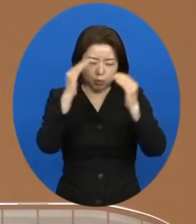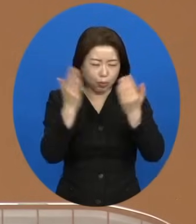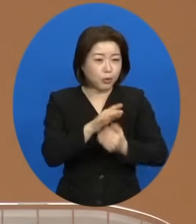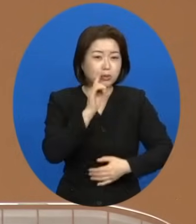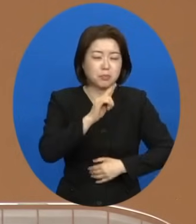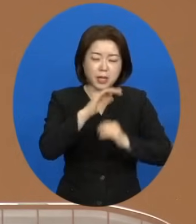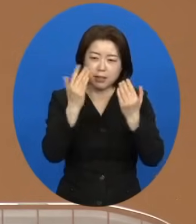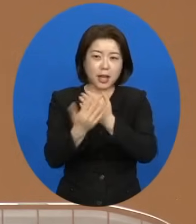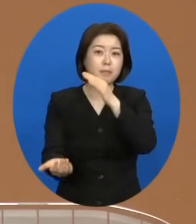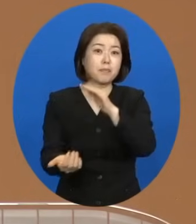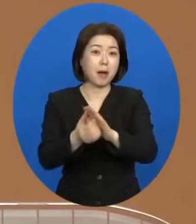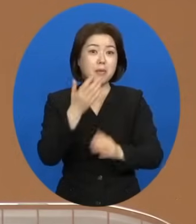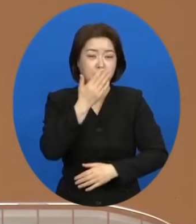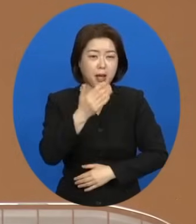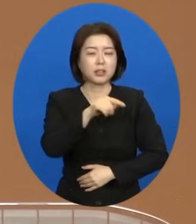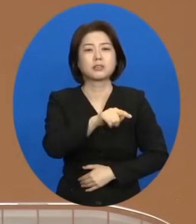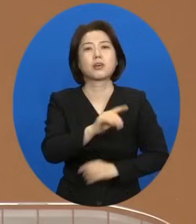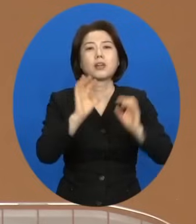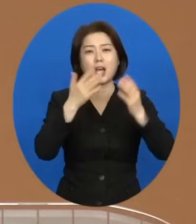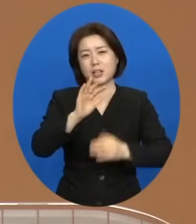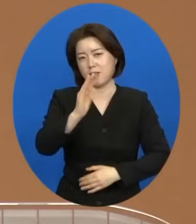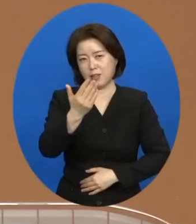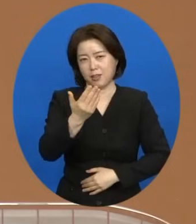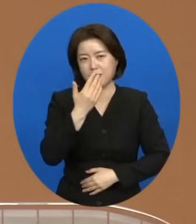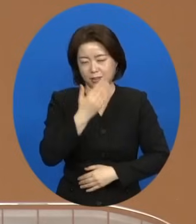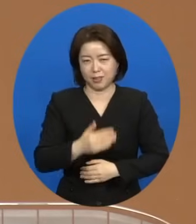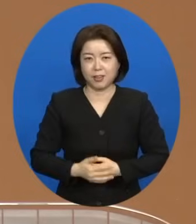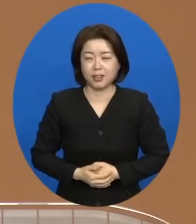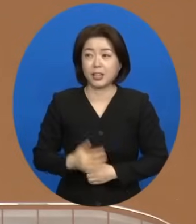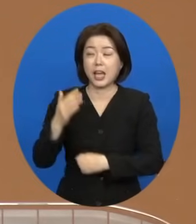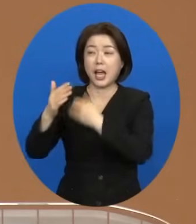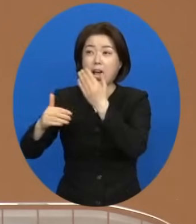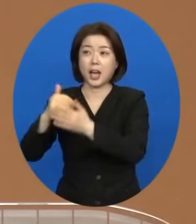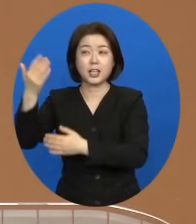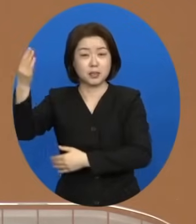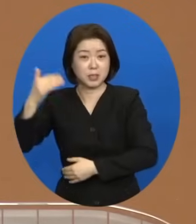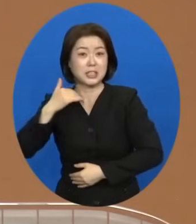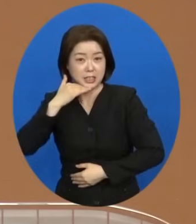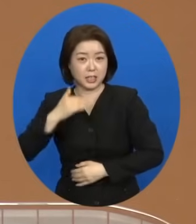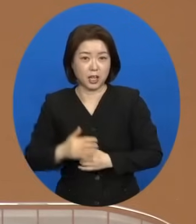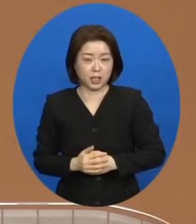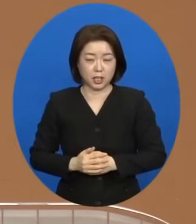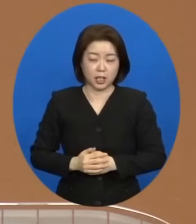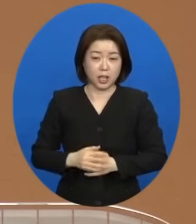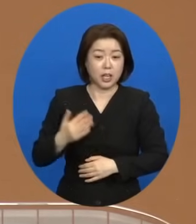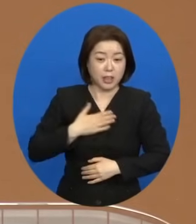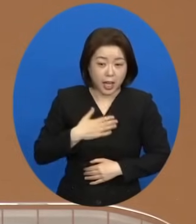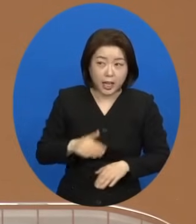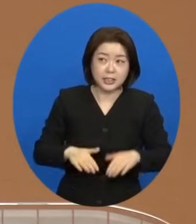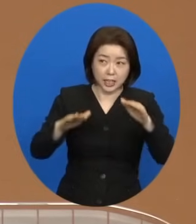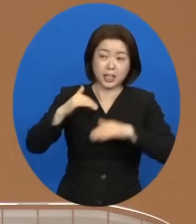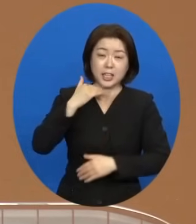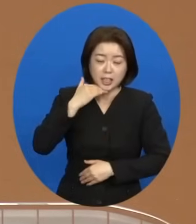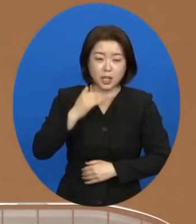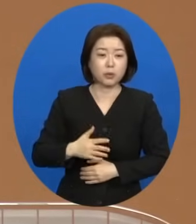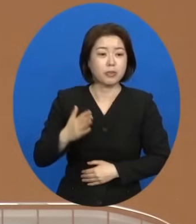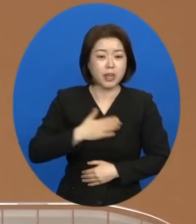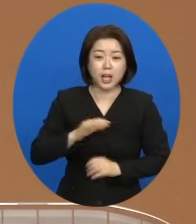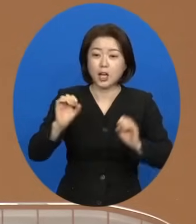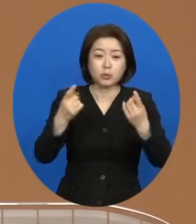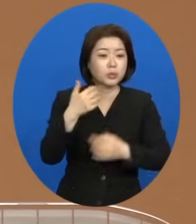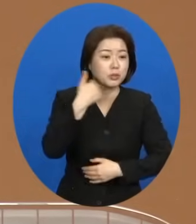축복합니다 그니까 하나님은 지금 기다리고 계신 거예요 우리가 자라나기를 동시에 우리가 누군가를 한나처럼 사무엘을